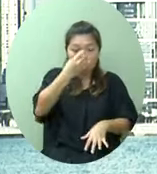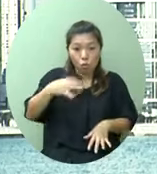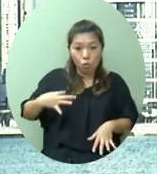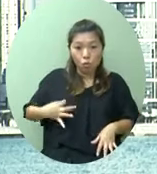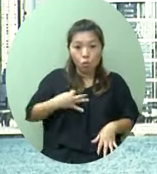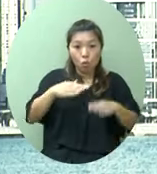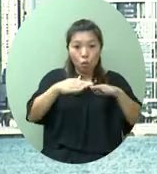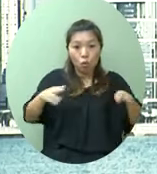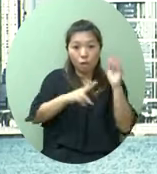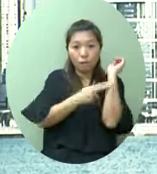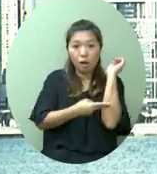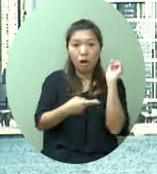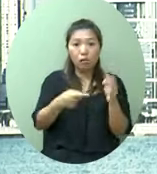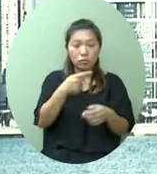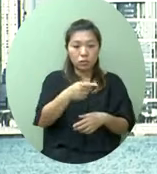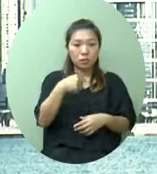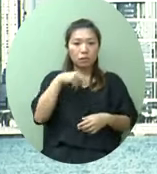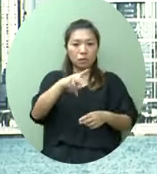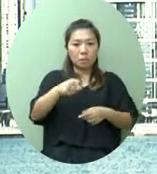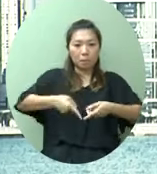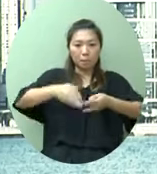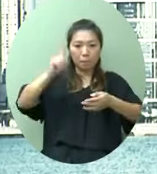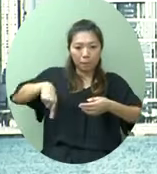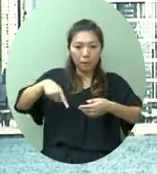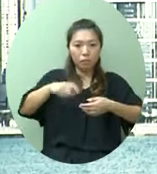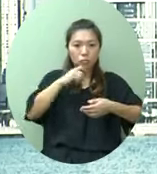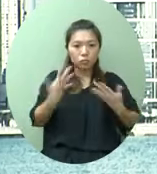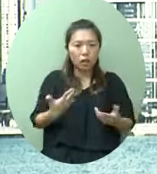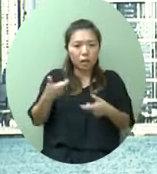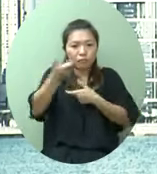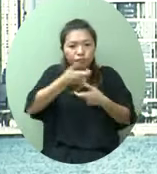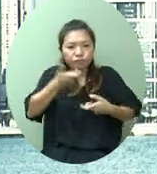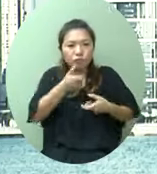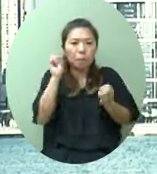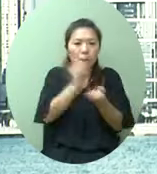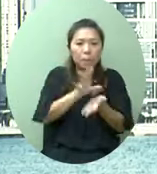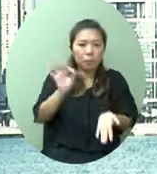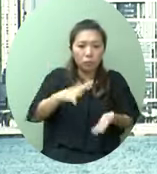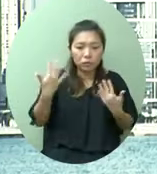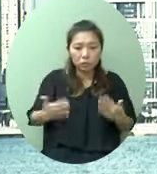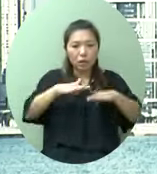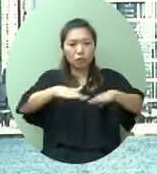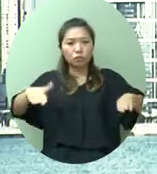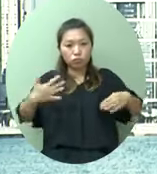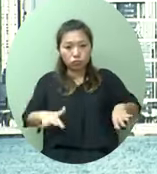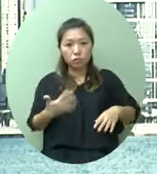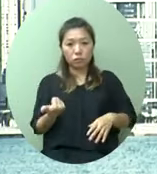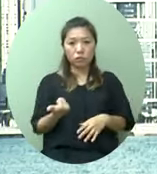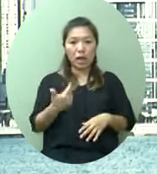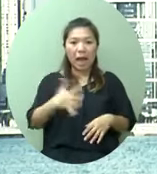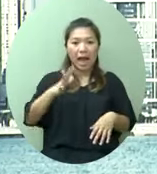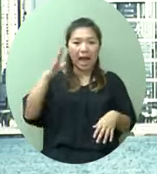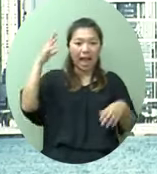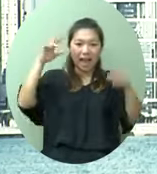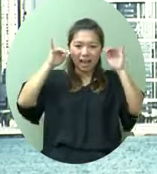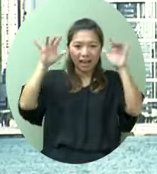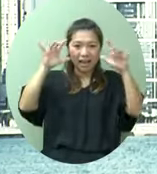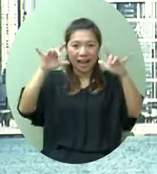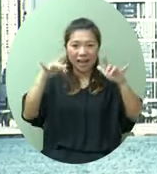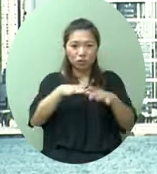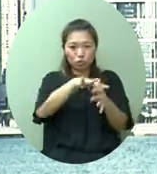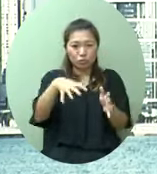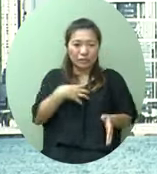後，不但沒有影響，是令到營商環境更加有利，因為社會穩定了，亦都冇咗一啲黑暴，出街亦需唔